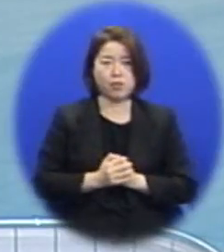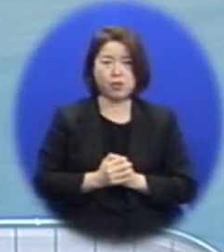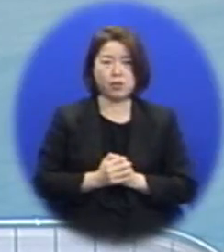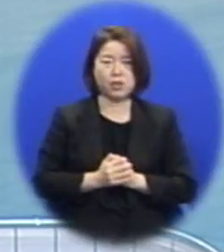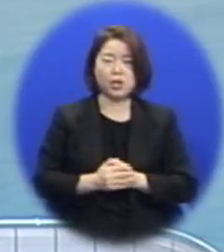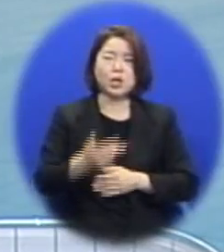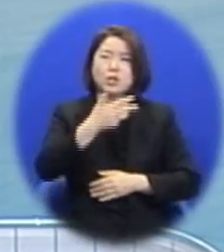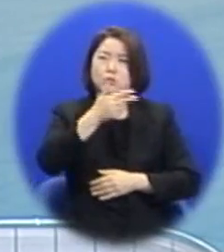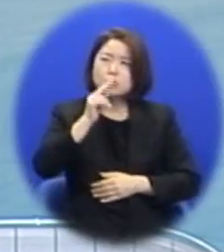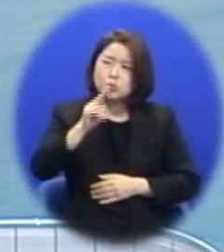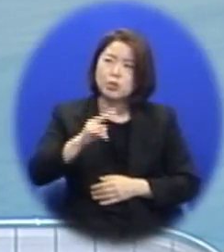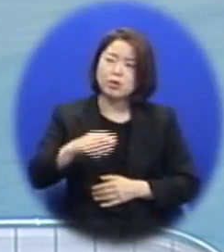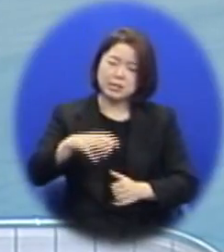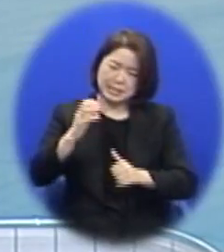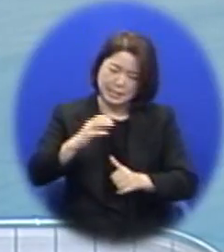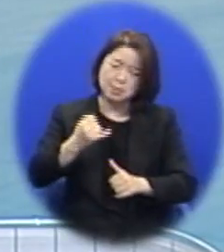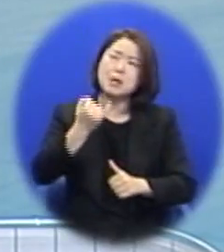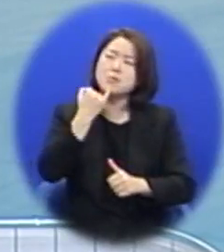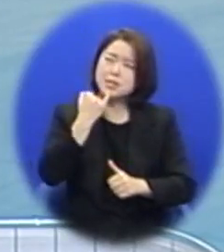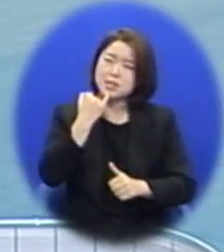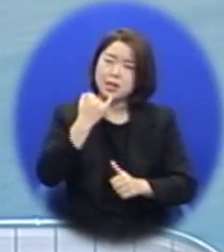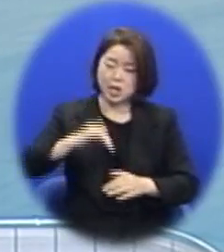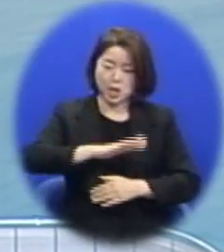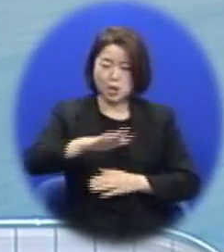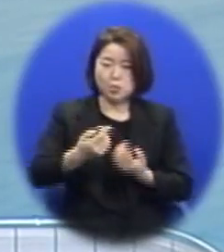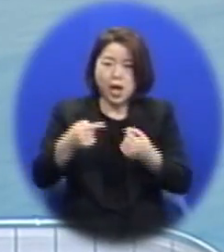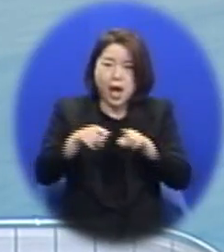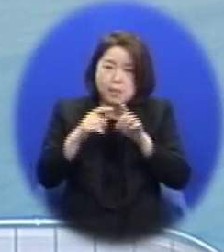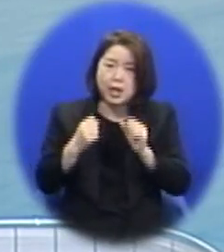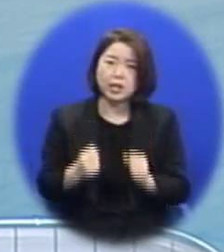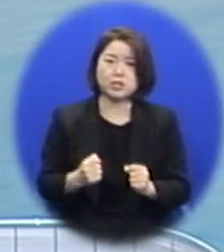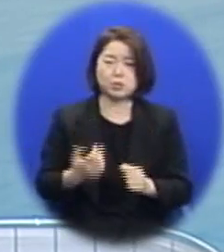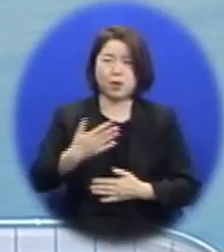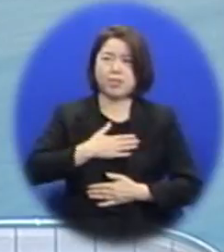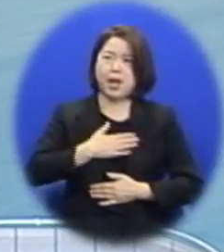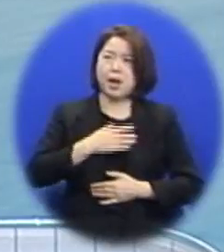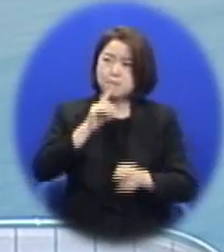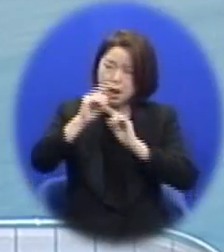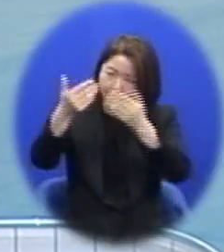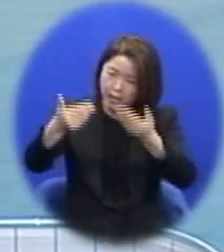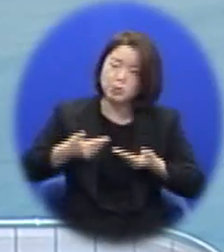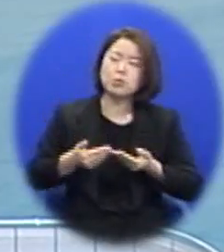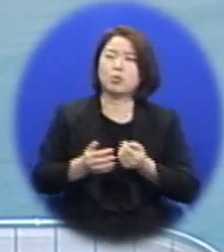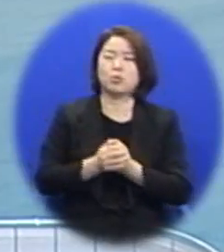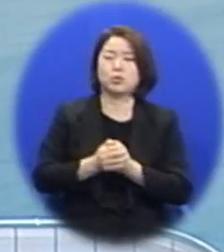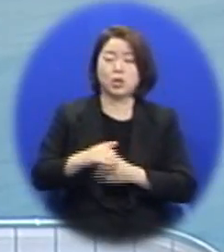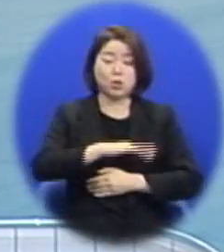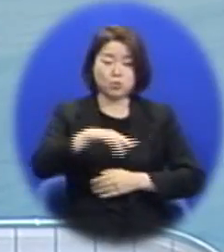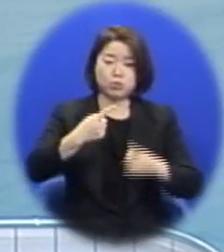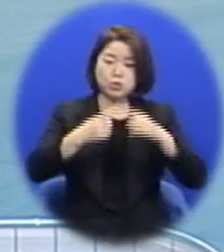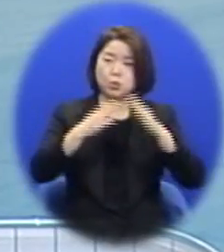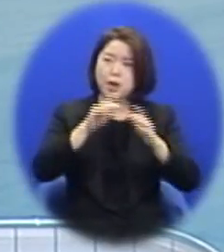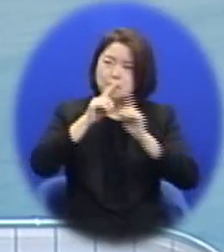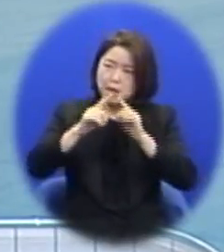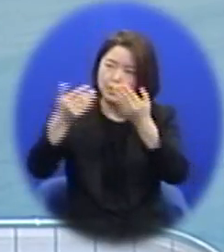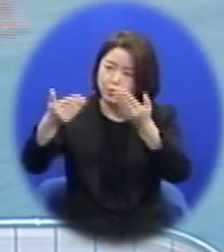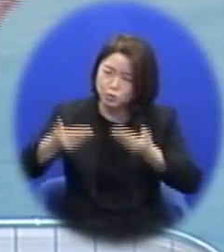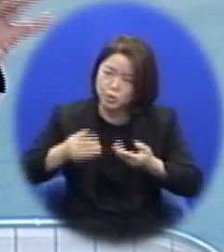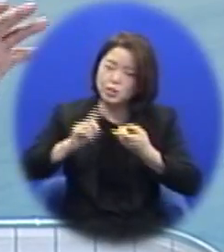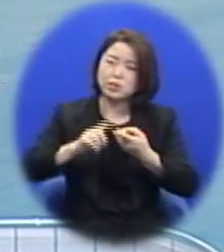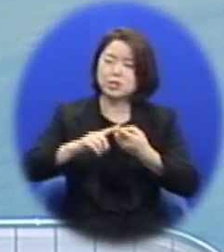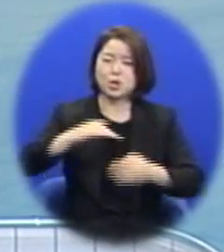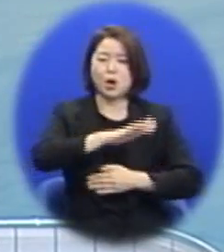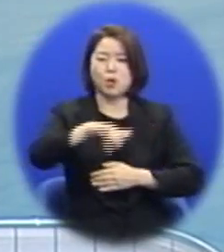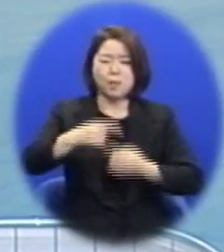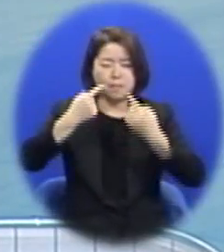주여 책망이어도 좋으니 우리와 함께 하시고 내게 말씀하시고 우리 교회에 말씀하시는 것을 우리로